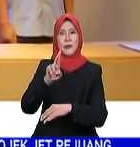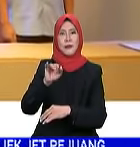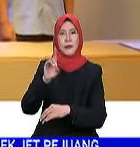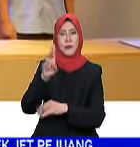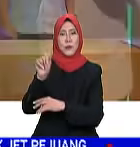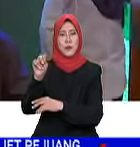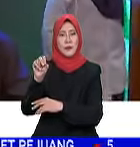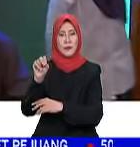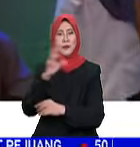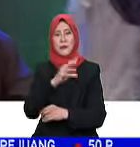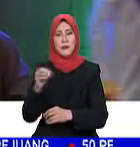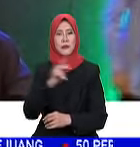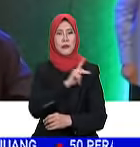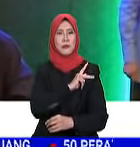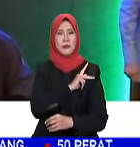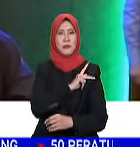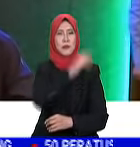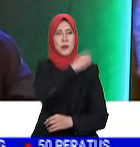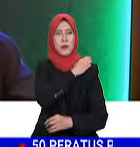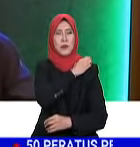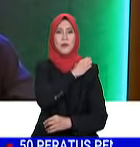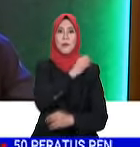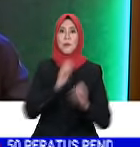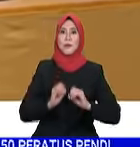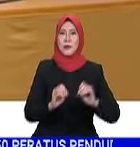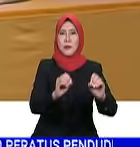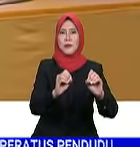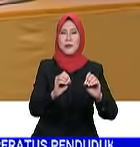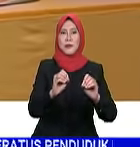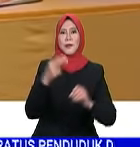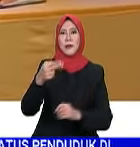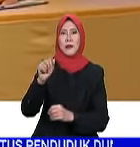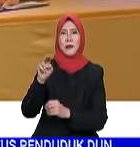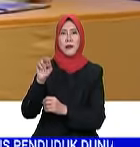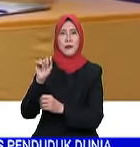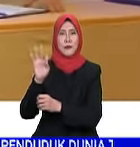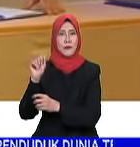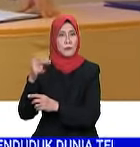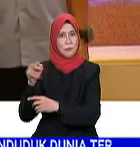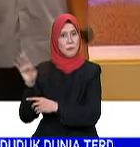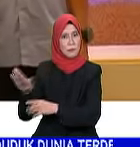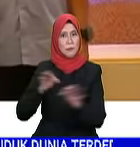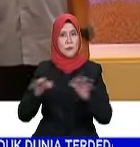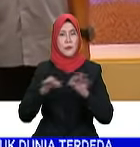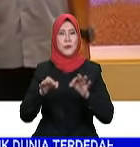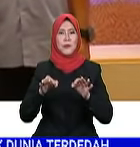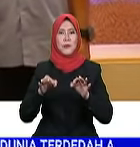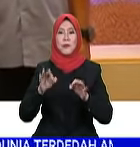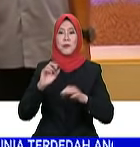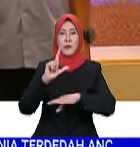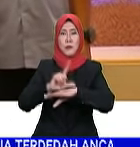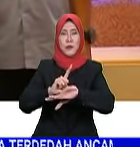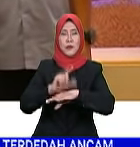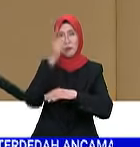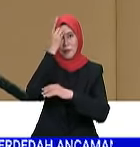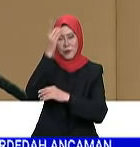Muhammad Ismail dan Ketua Pegawai Operasi SKMM Muhammad Ali Hanafiah Muhammad Yunus, jelas Pengerusi Perbadanan Labuan Datuk